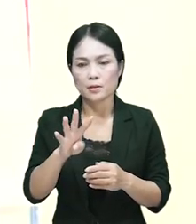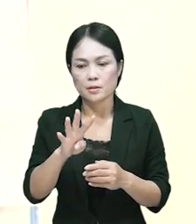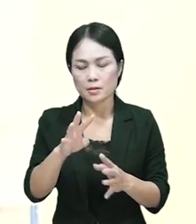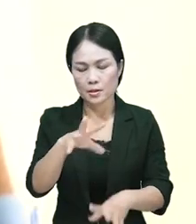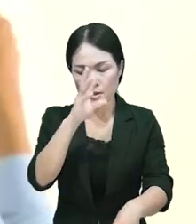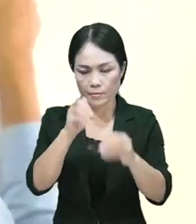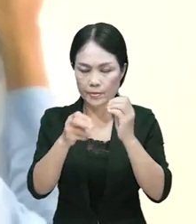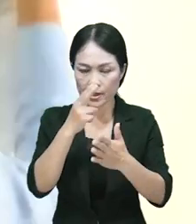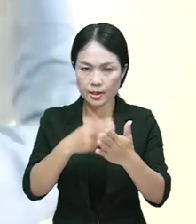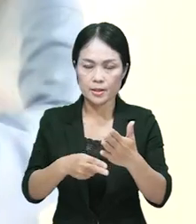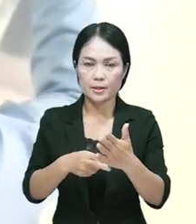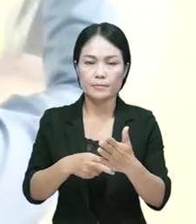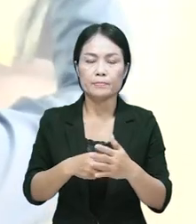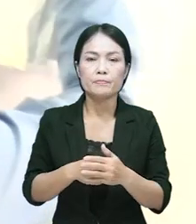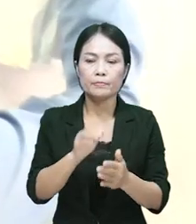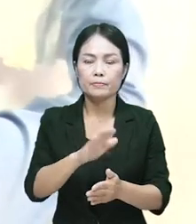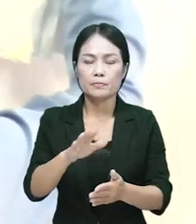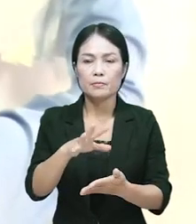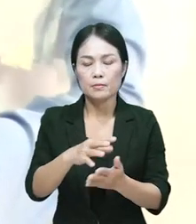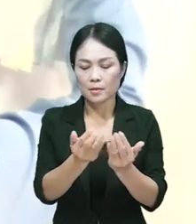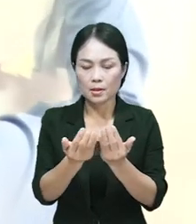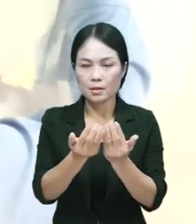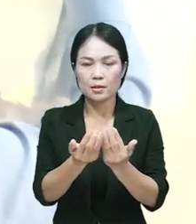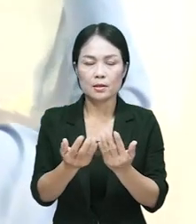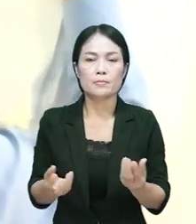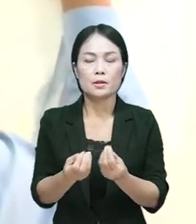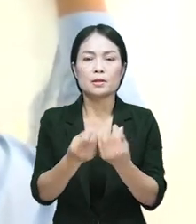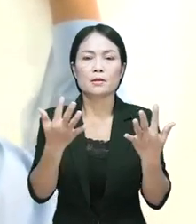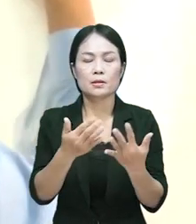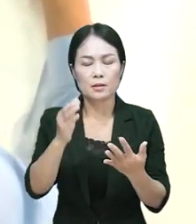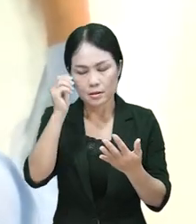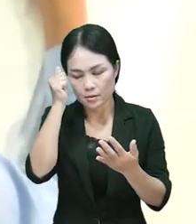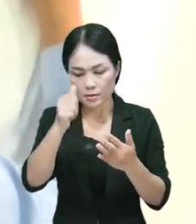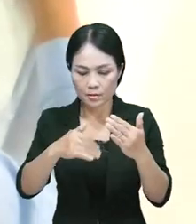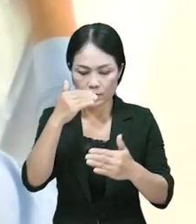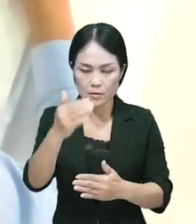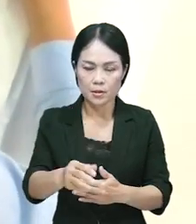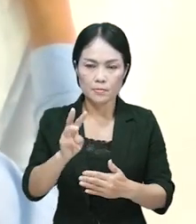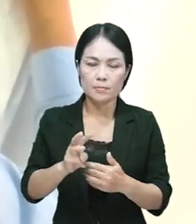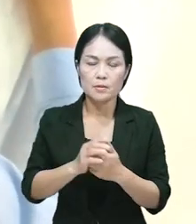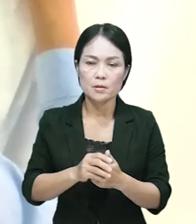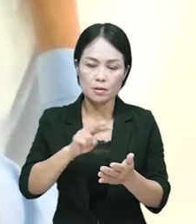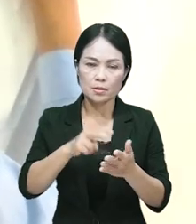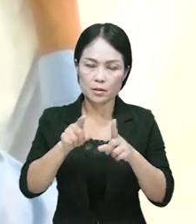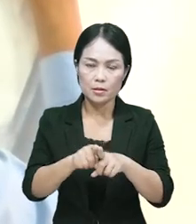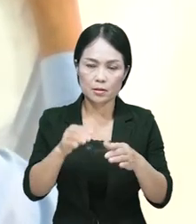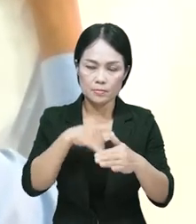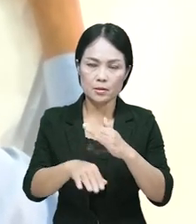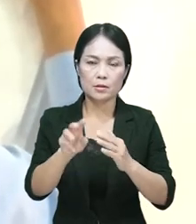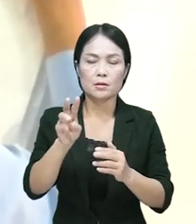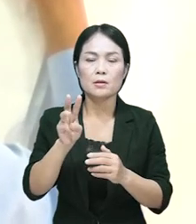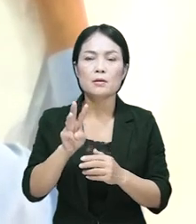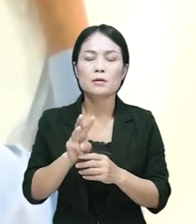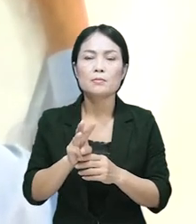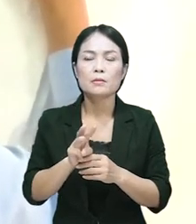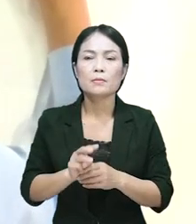នតែកូនសិក្សាអំណានច្រើនដងគឺកូនចាំមិនមែនទេថាបន្តពីទី3វាវចនៈសព្ទគឺយើងចូលទី4គឺ